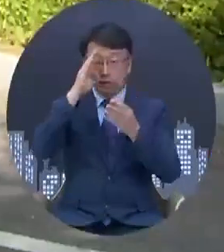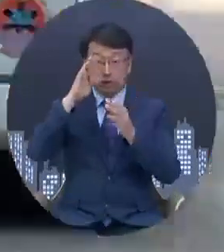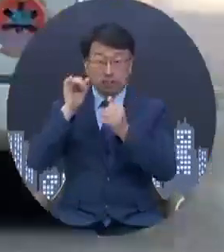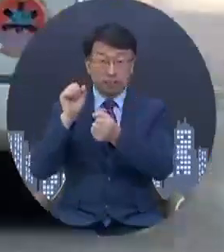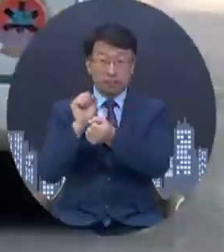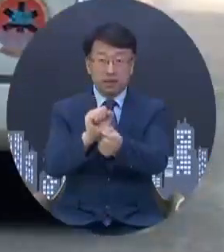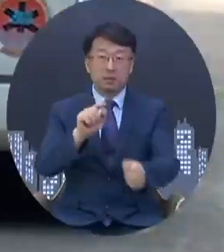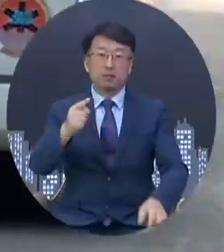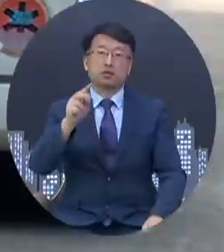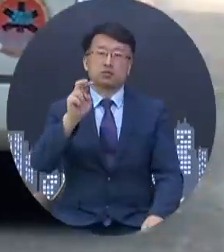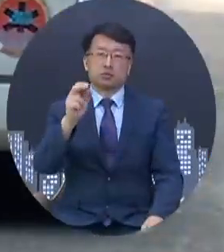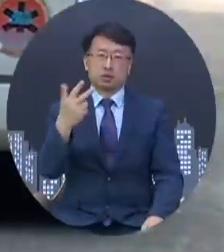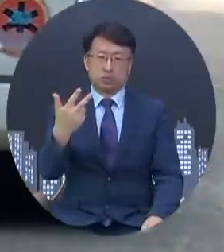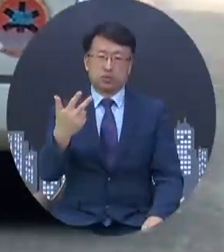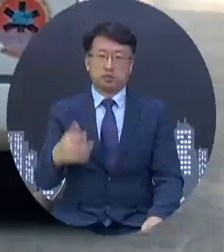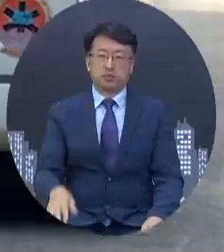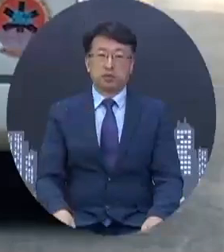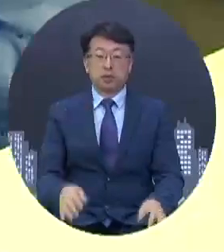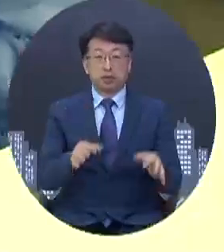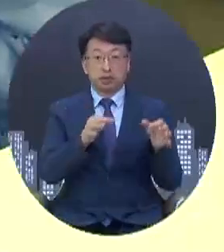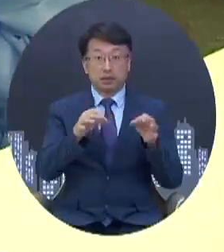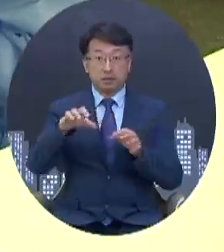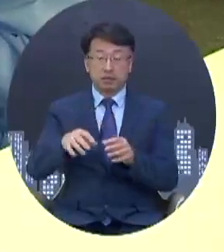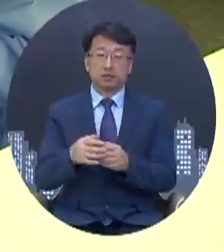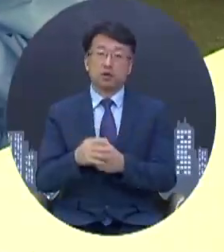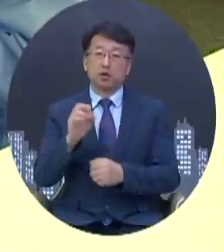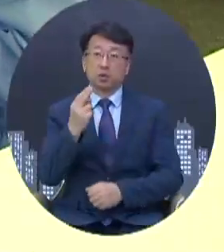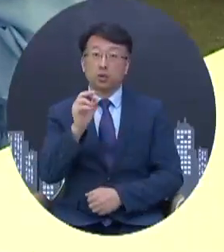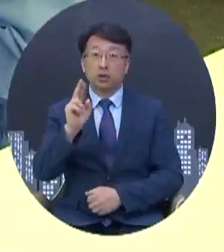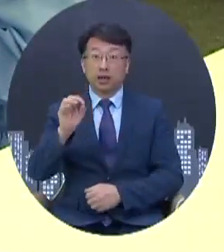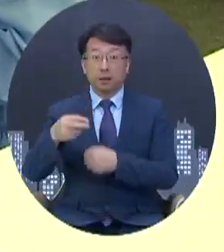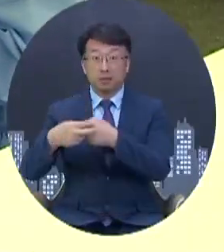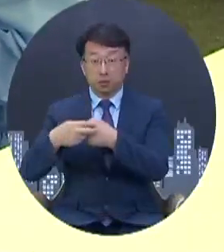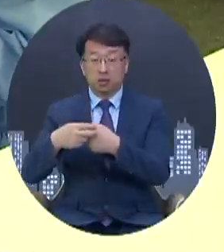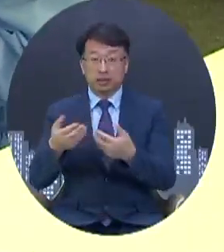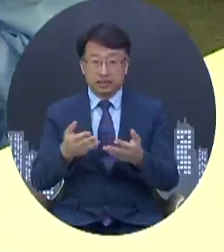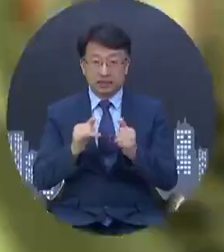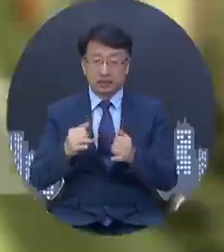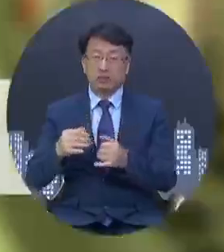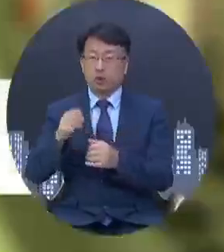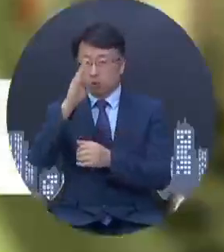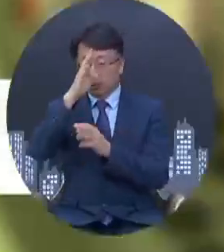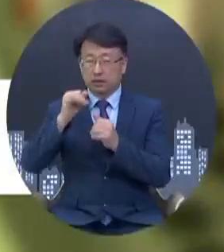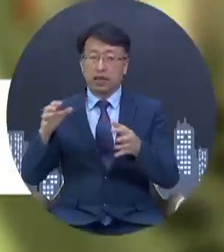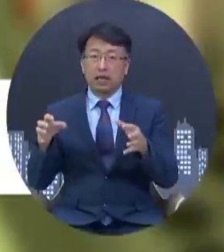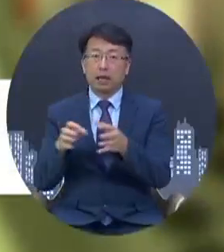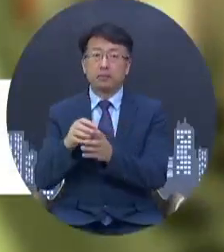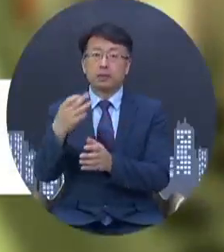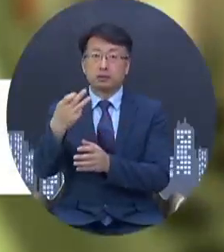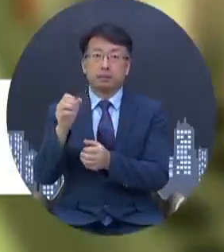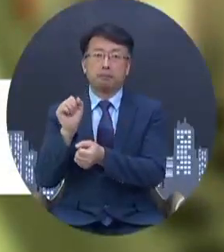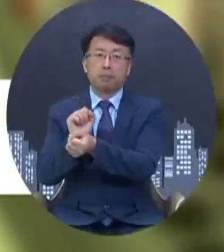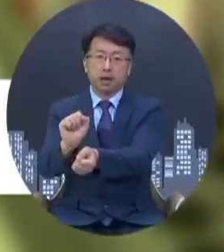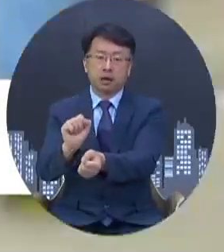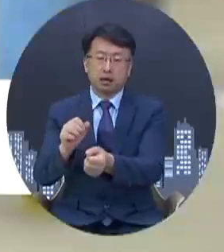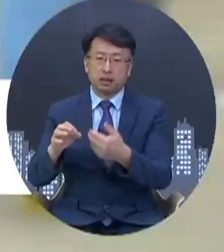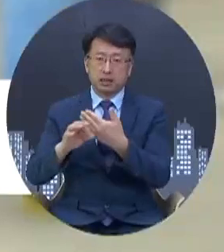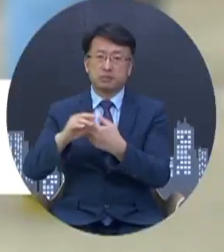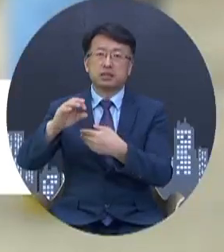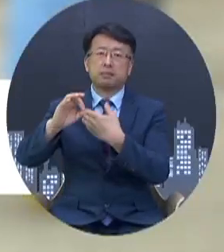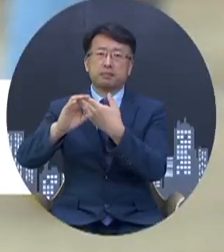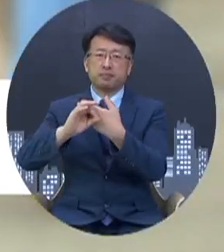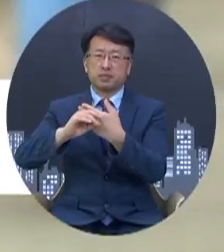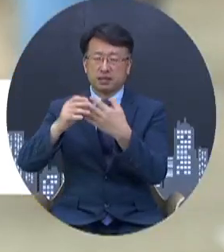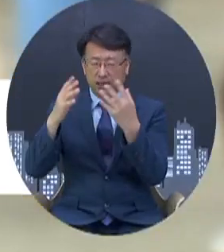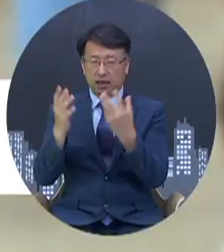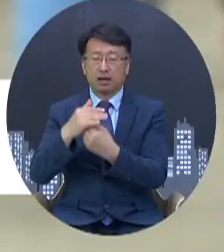확진자는 127명. 김해선 요양병원 환자와 종사자 등 13명이 한꺼번에 확진돼 임시